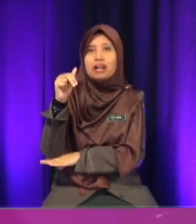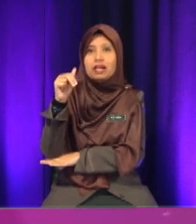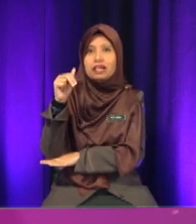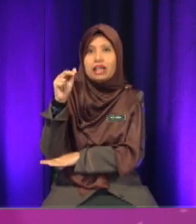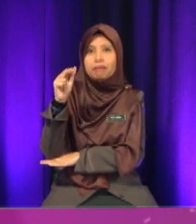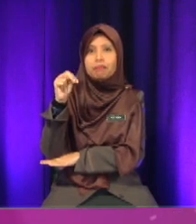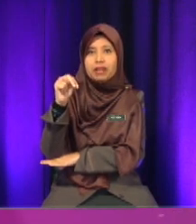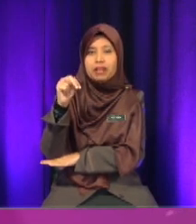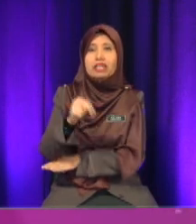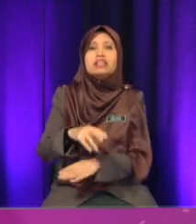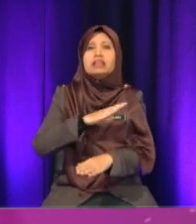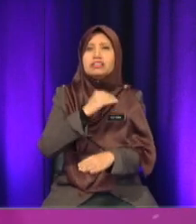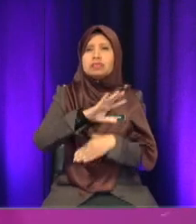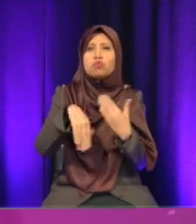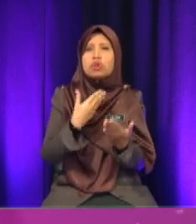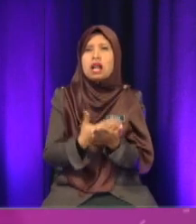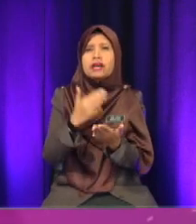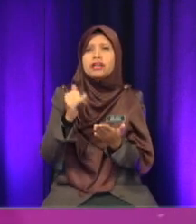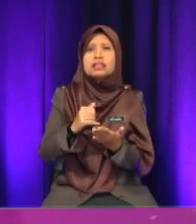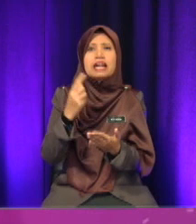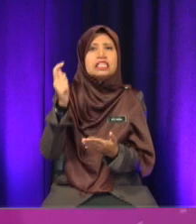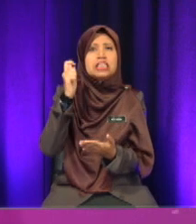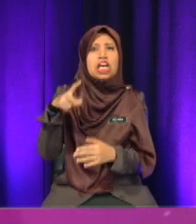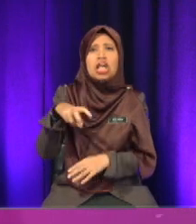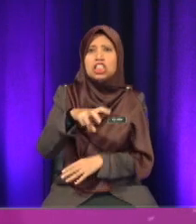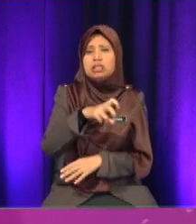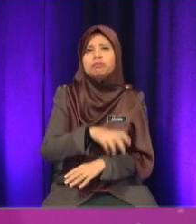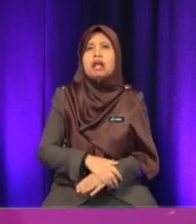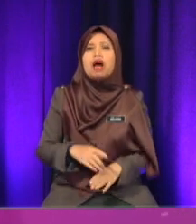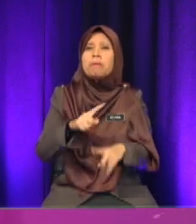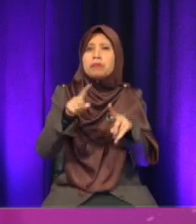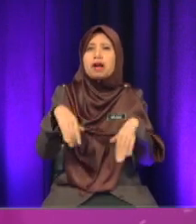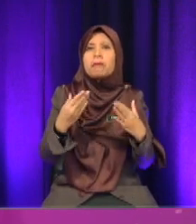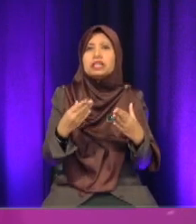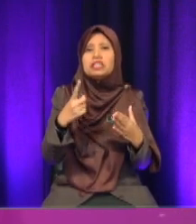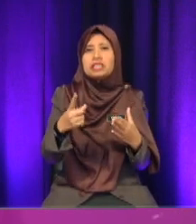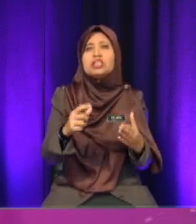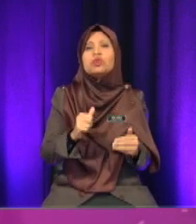gila yang membantu betul cuma di kawan-kawan yang dibantu ya